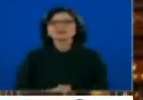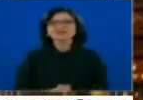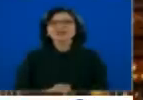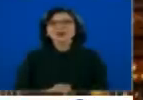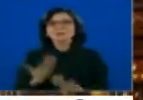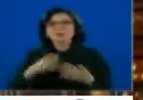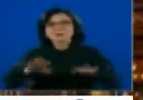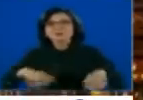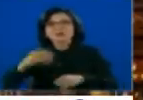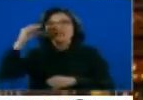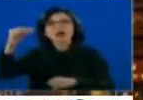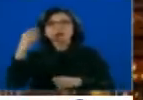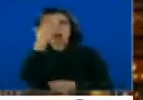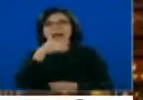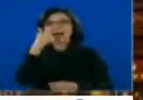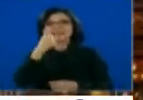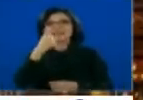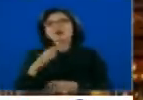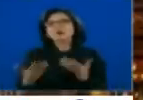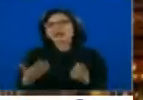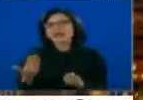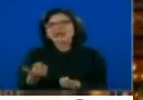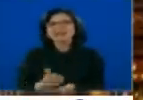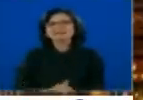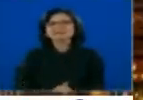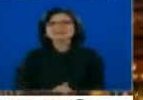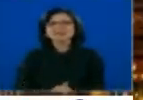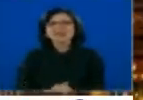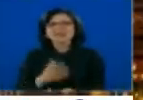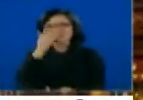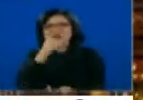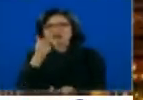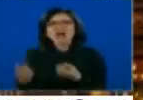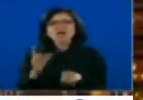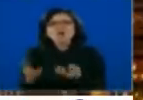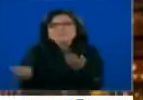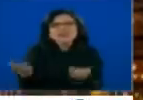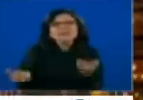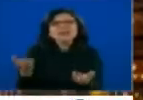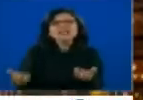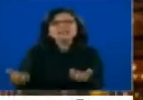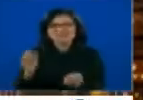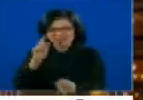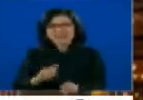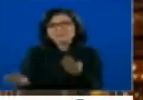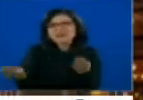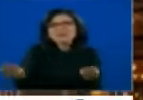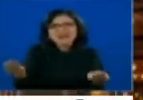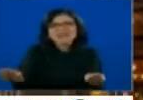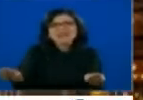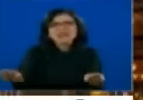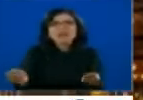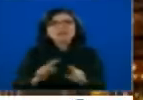berenang jauh ganteng juga not bad gitu kan artinya kalau sekedar membanding-bandingkan tentu kita bisa bandingkan itu itu saya malah